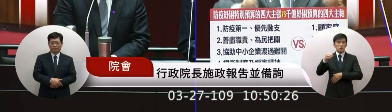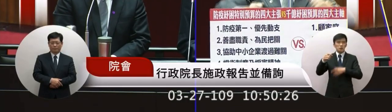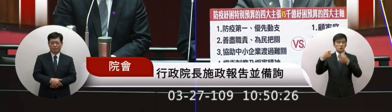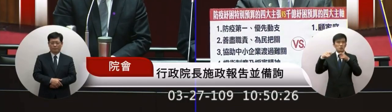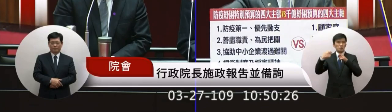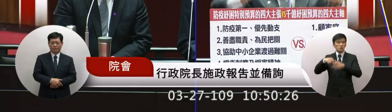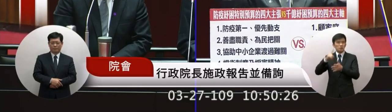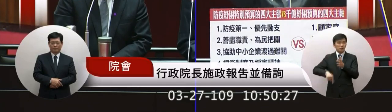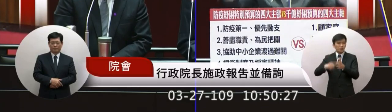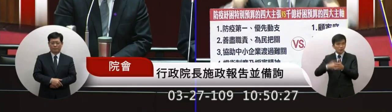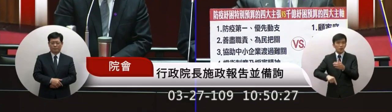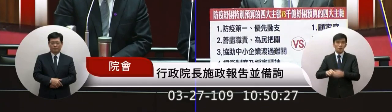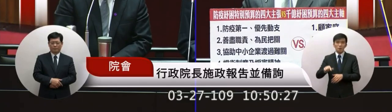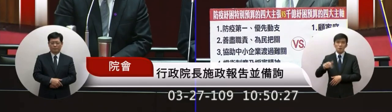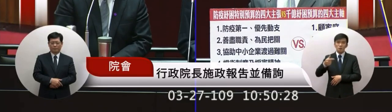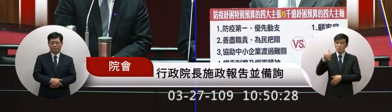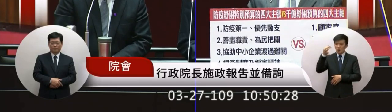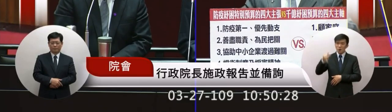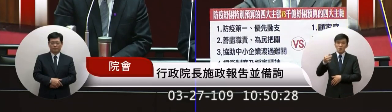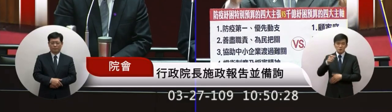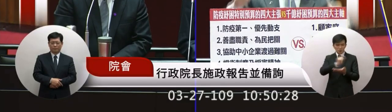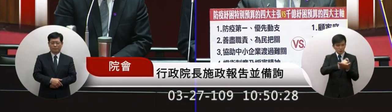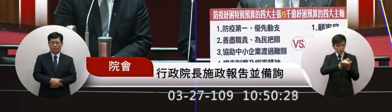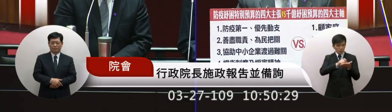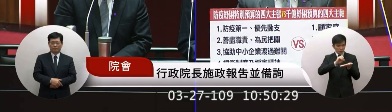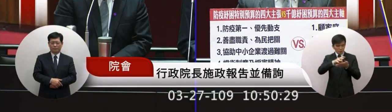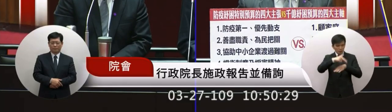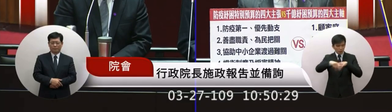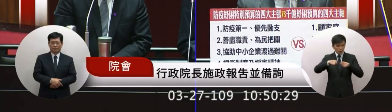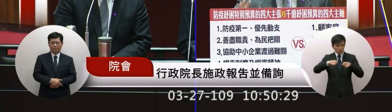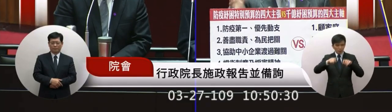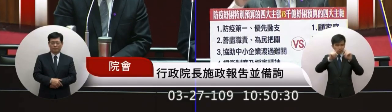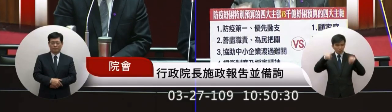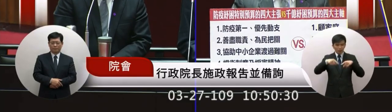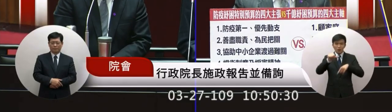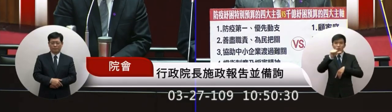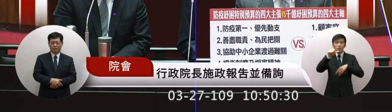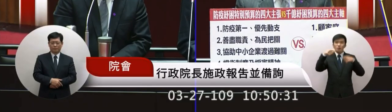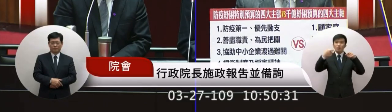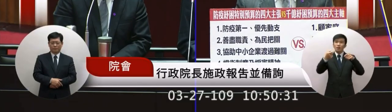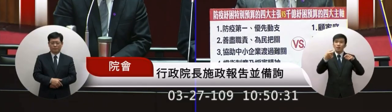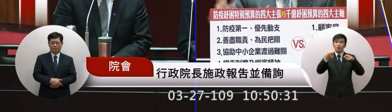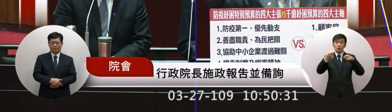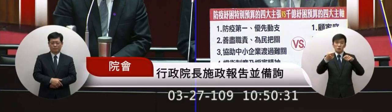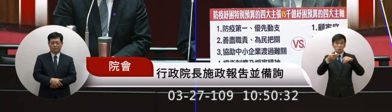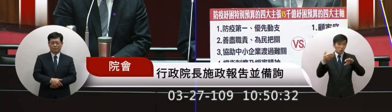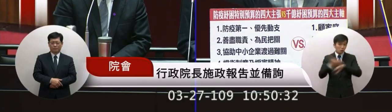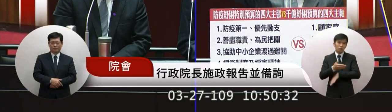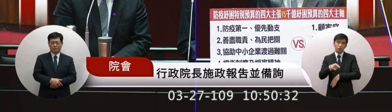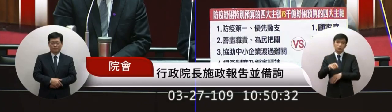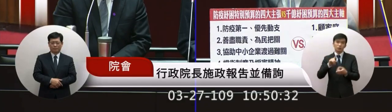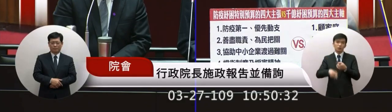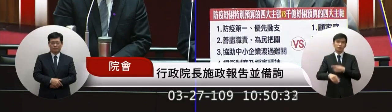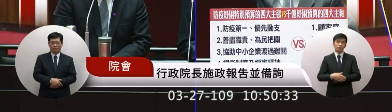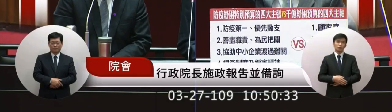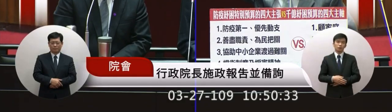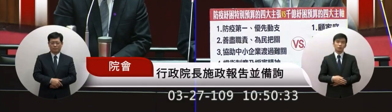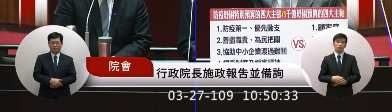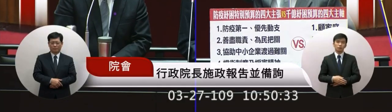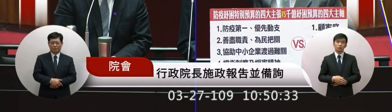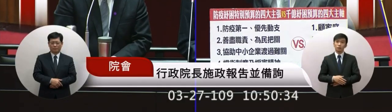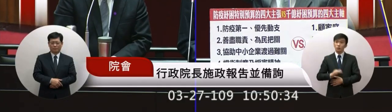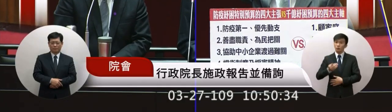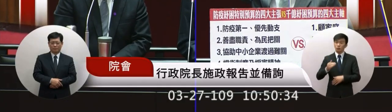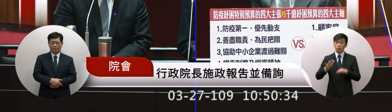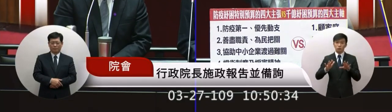该袂使六百个，干那五亿，你就要等讲安尼，就要遵守。我嘛同你讲安尼啊，但是